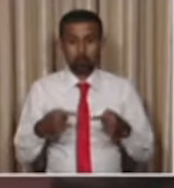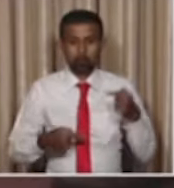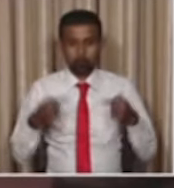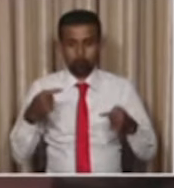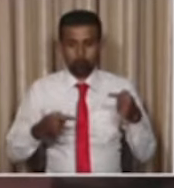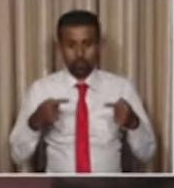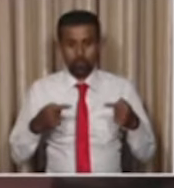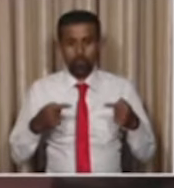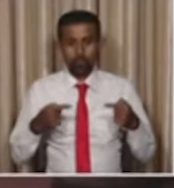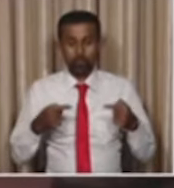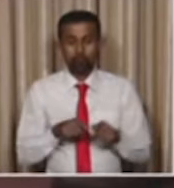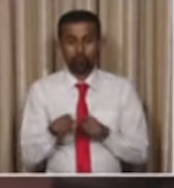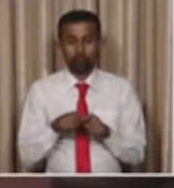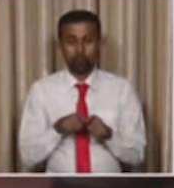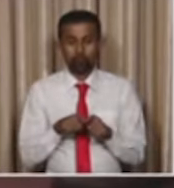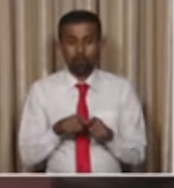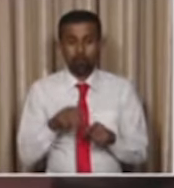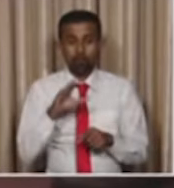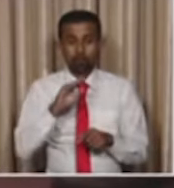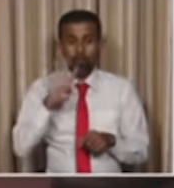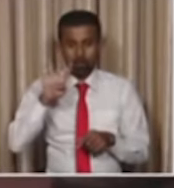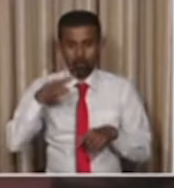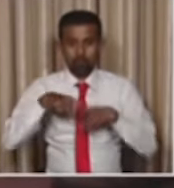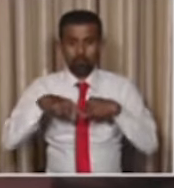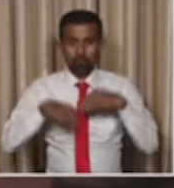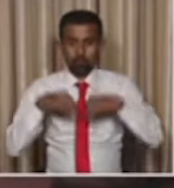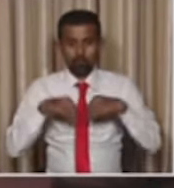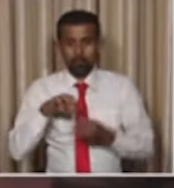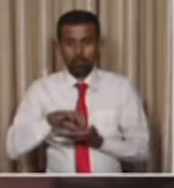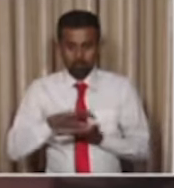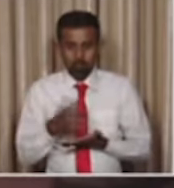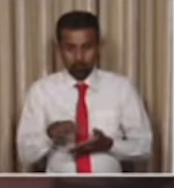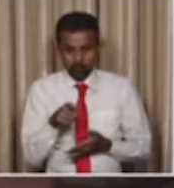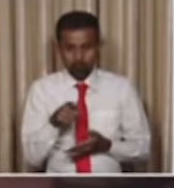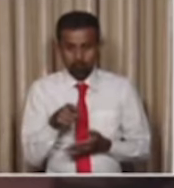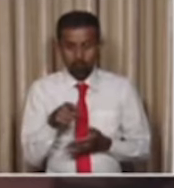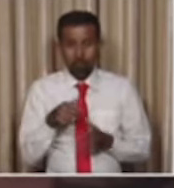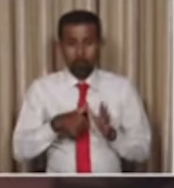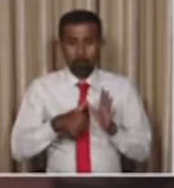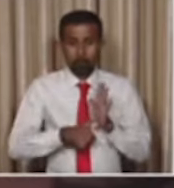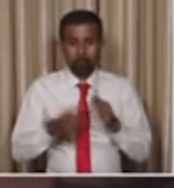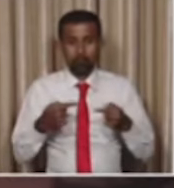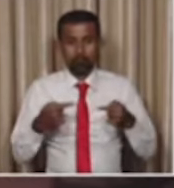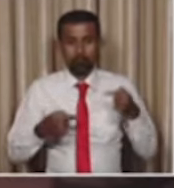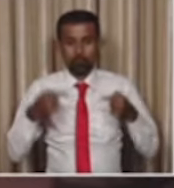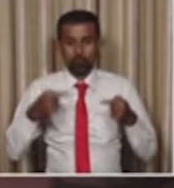ගැනීමට ඒ වගේම 4ට ඡන්ද විමසීමට තීරණය කළා තිබුණා. ඒතර 50